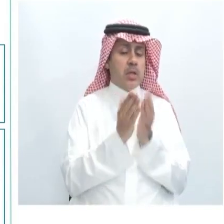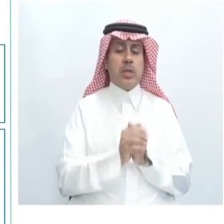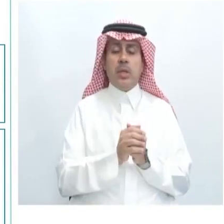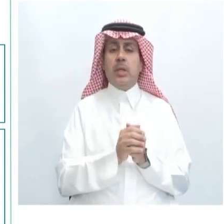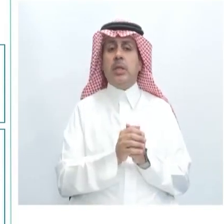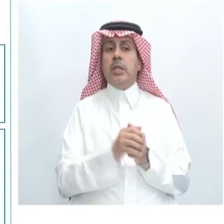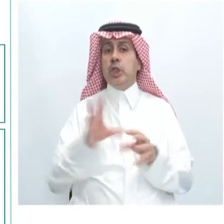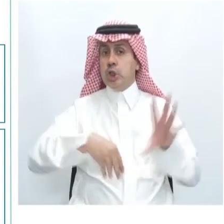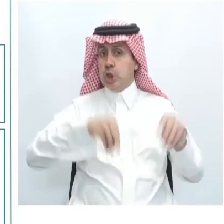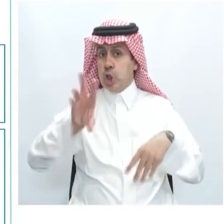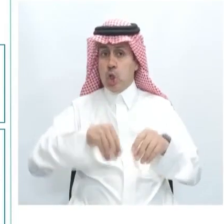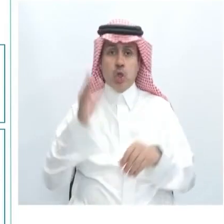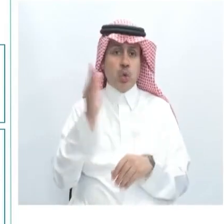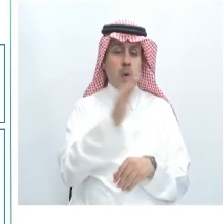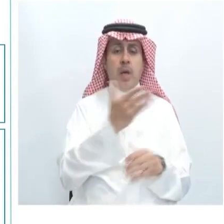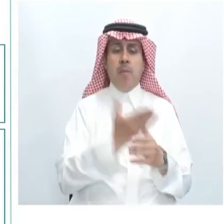التسويق